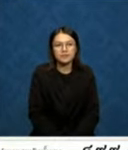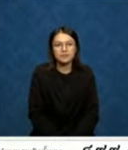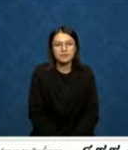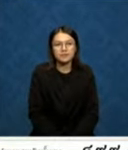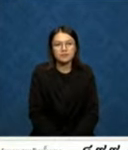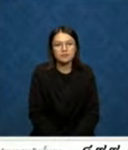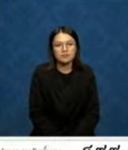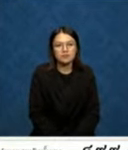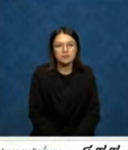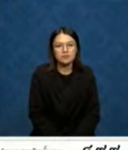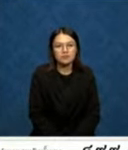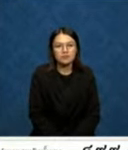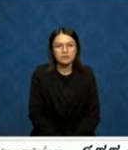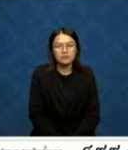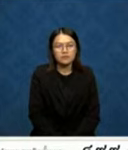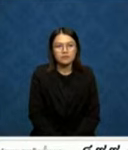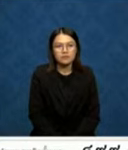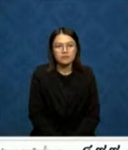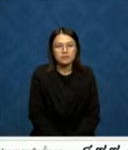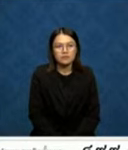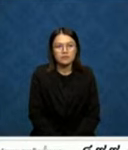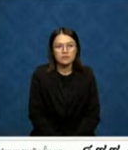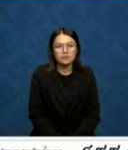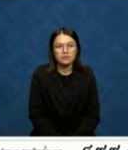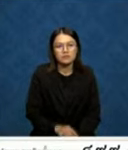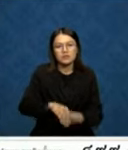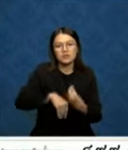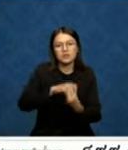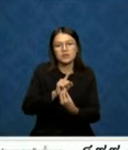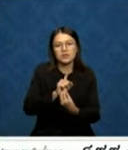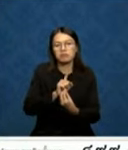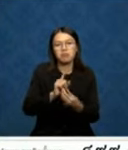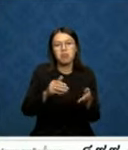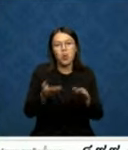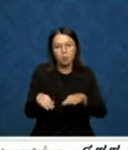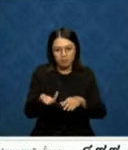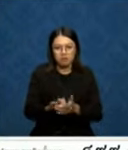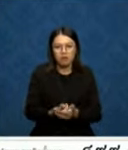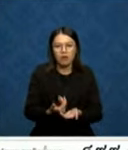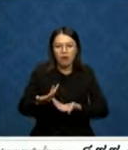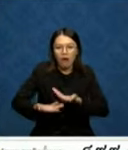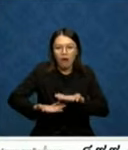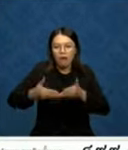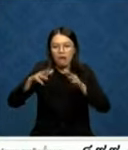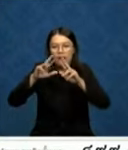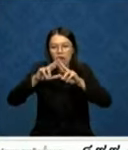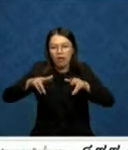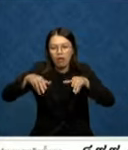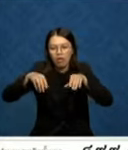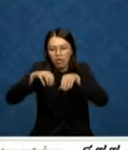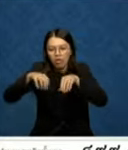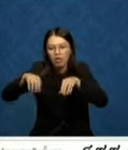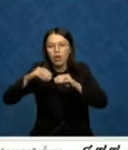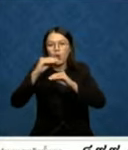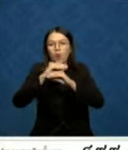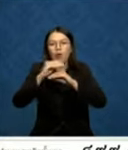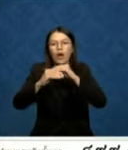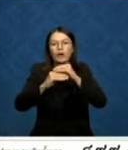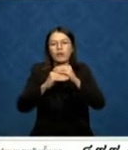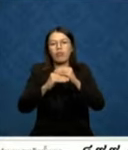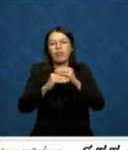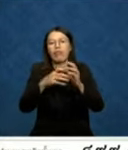นี่ยยิ่งจะทำให้ระบบเศรษฐกิจพังนะครับค้าปลีกโชห่วยเจอโครงการนี้เข้าไปนะน็อกเลย